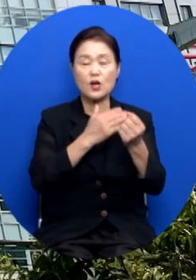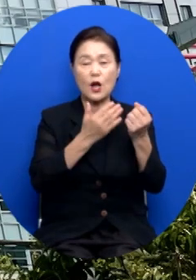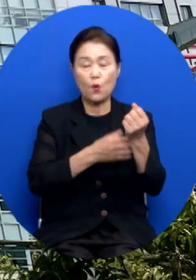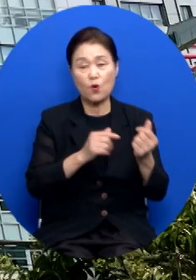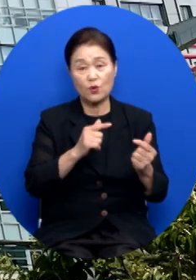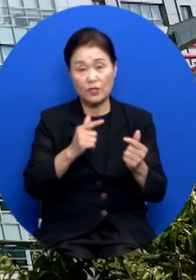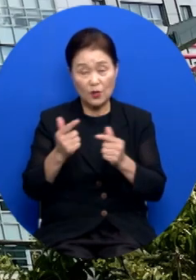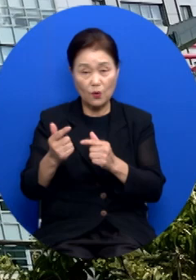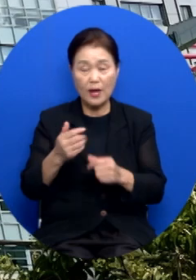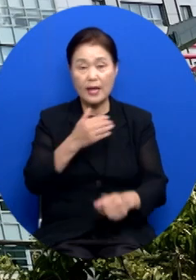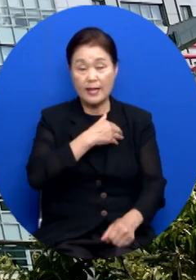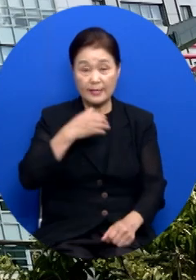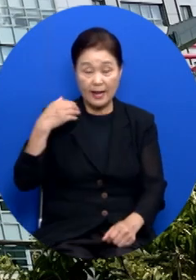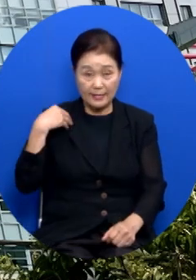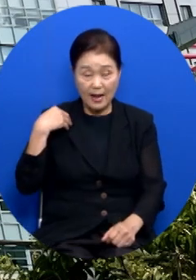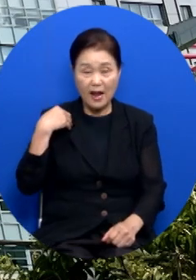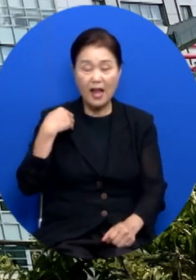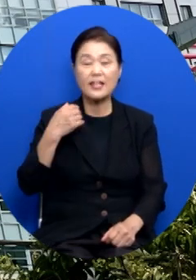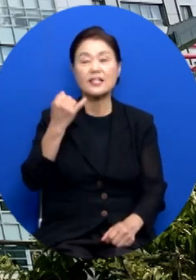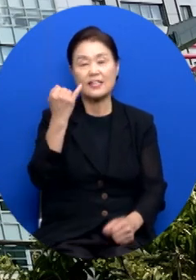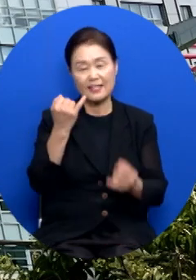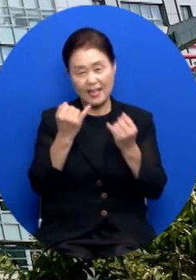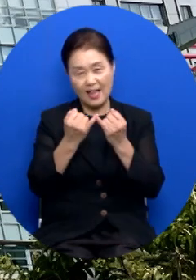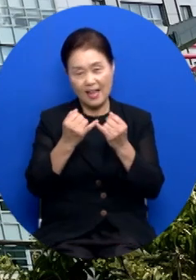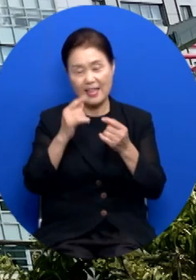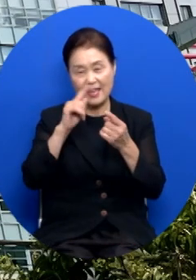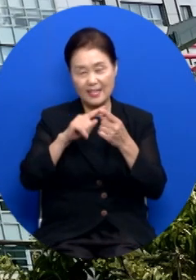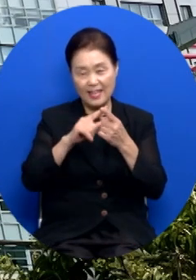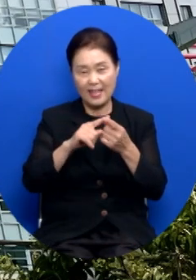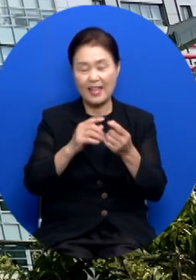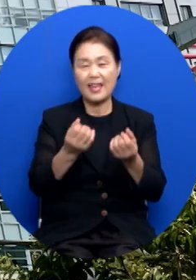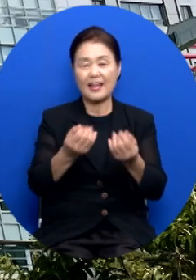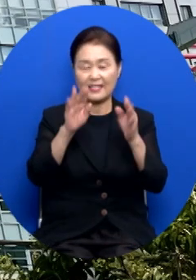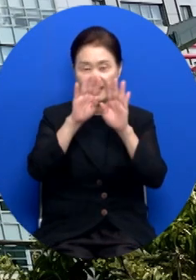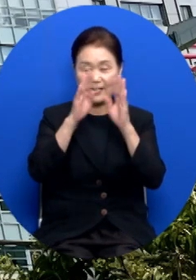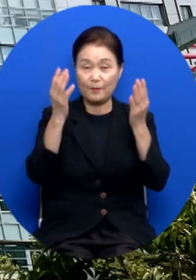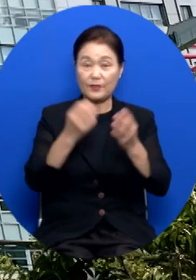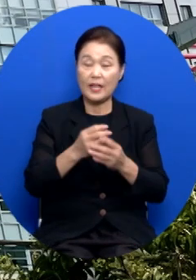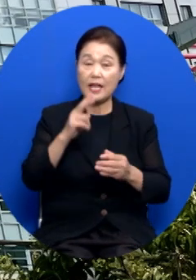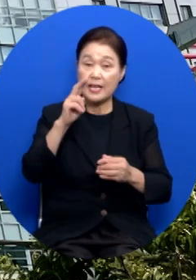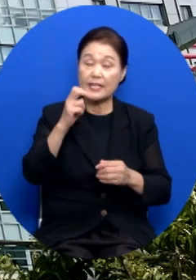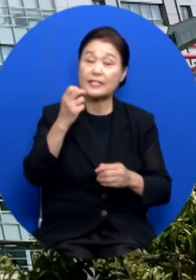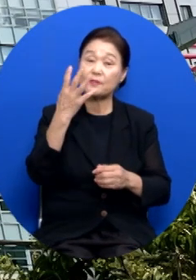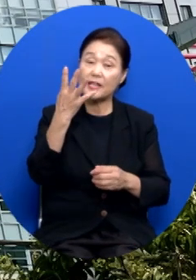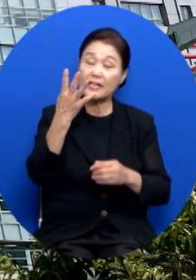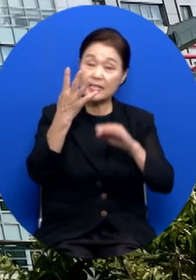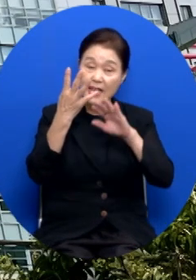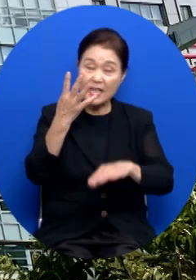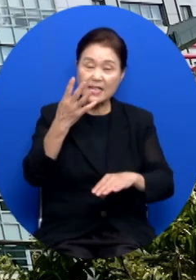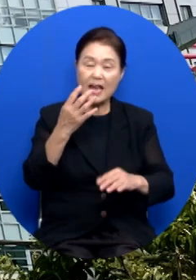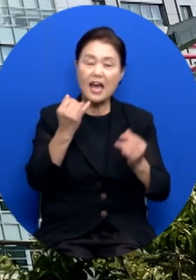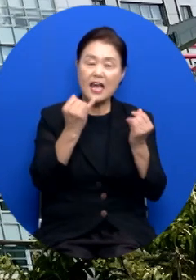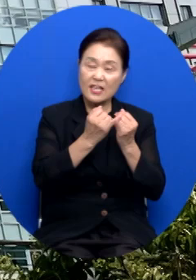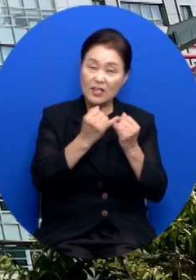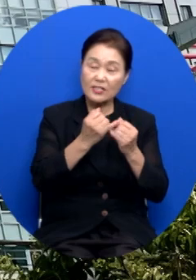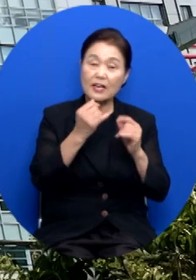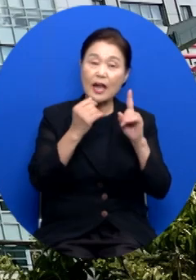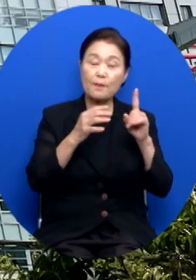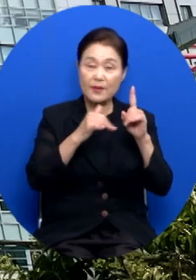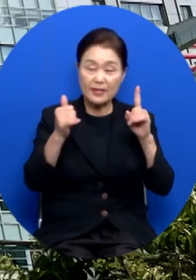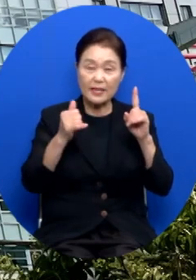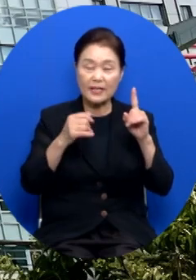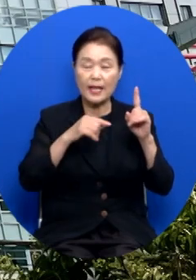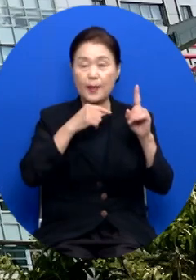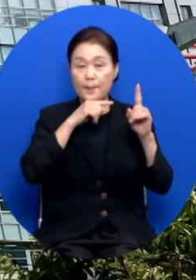사업 당당한 걸을 전개합니다. 당당한 걸은 24세 이하 여자 청소년 1,000명에게 생리용품